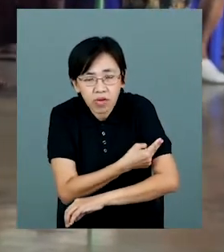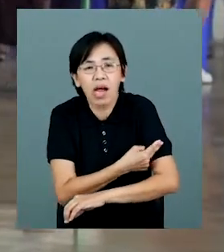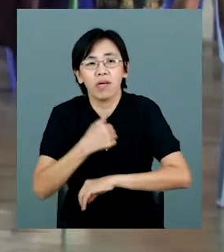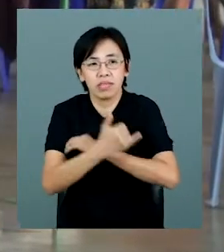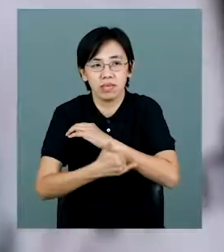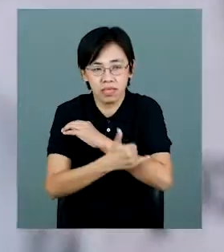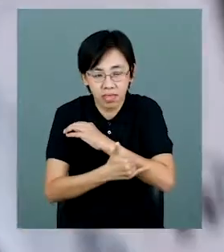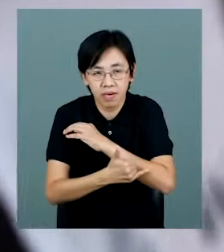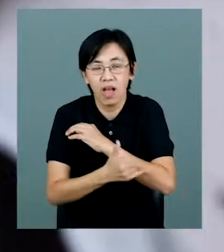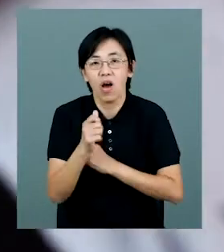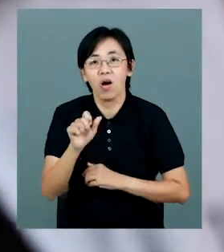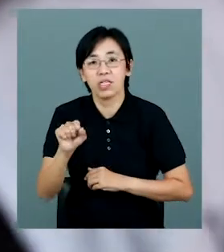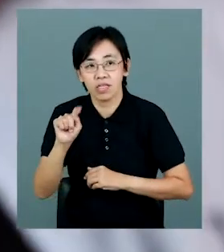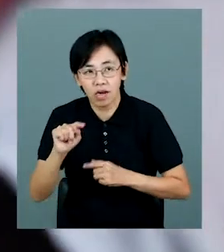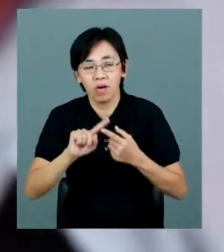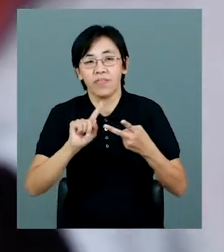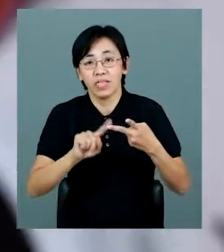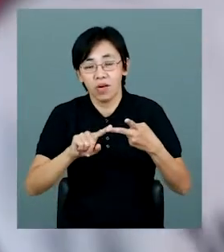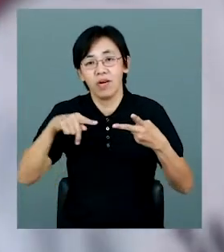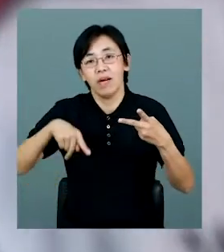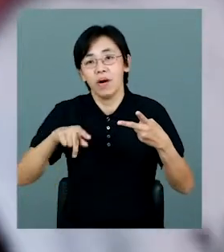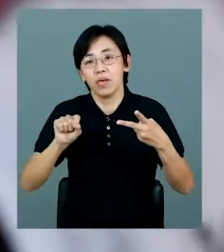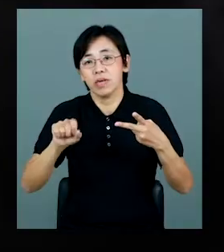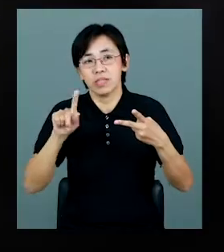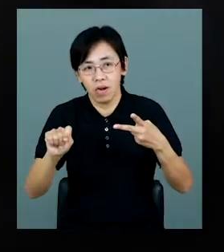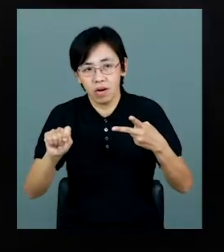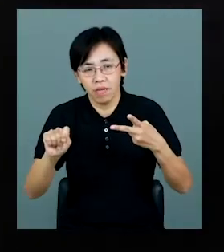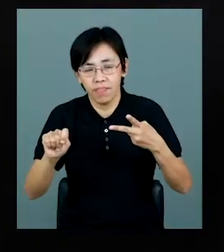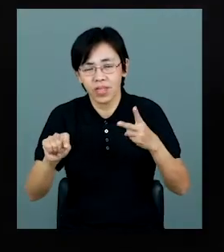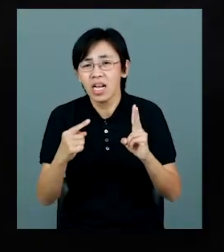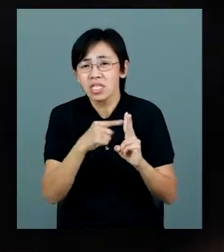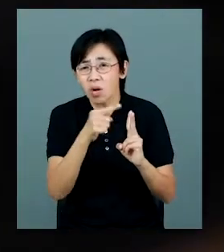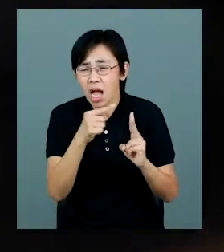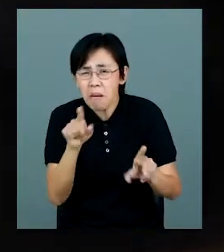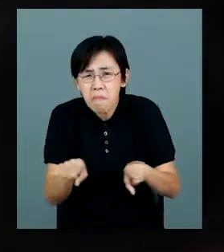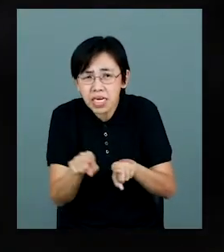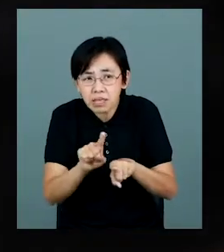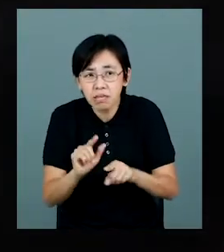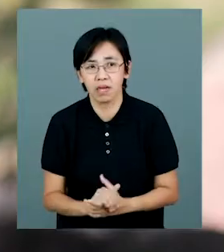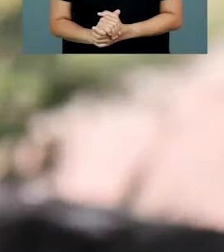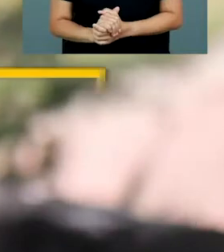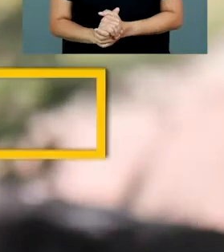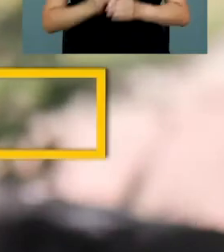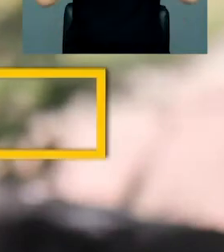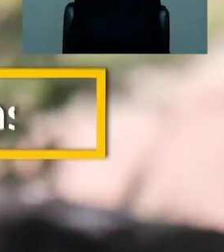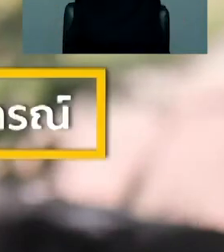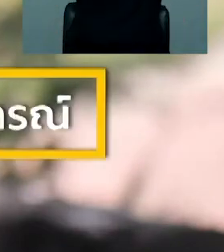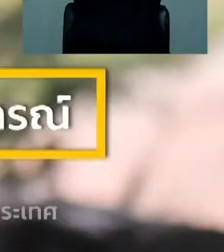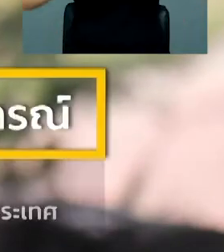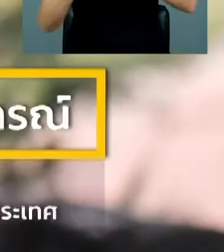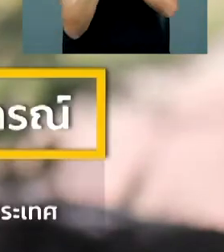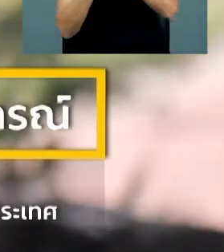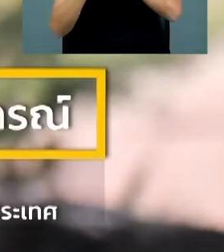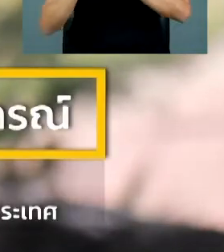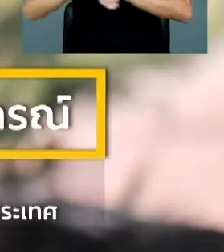าวหรืออสต.แล้วก็อีกกลุ่มนึงเรียกว่าพนักงานสาธารณสุขต่างด้าวหรือพสต.สิ่งที่เหมือนกันคือเป็นผู้ประสานสัมพันธ์ให้